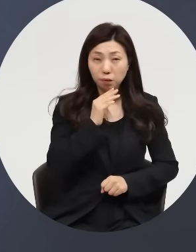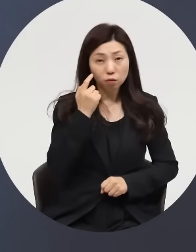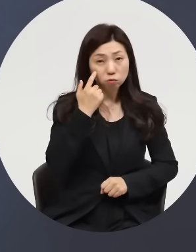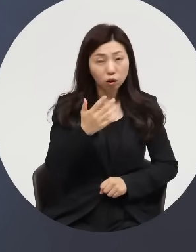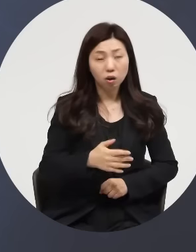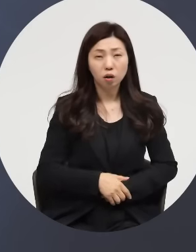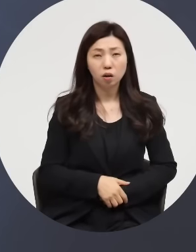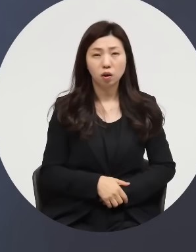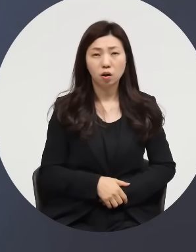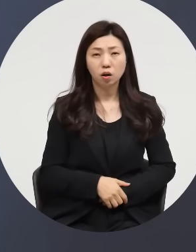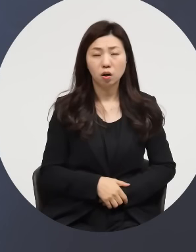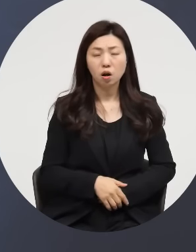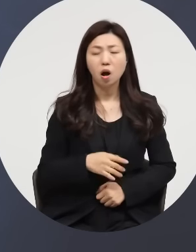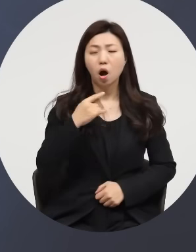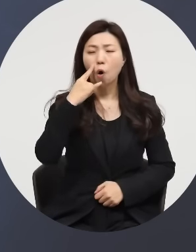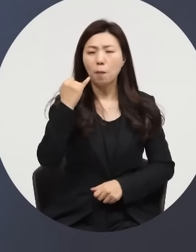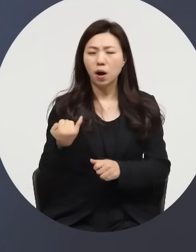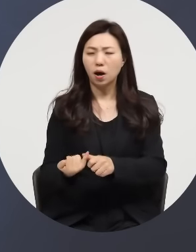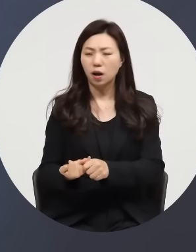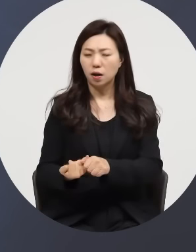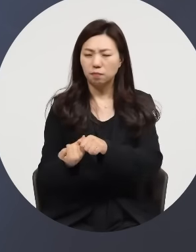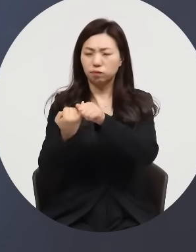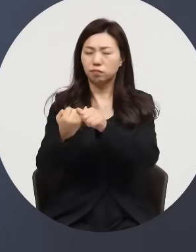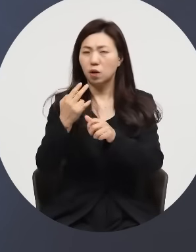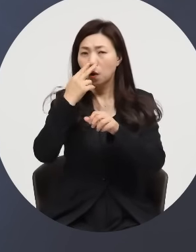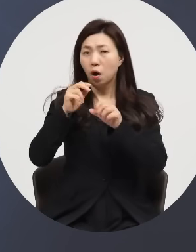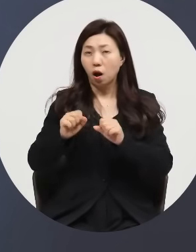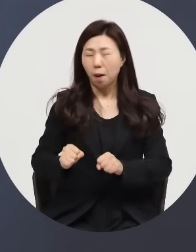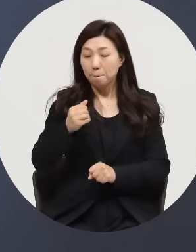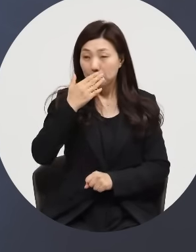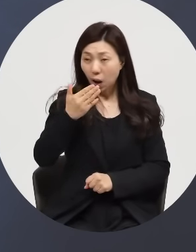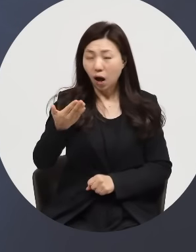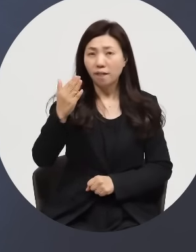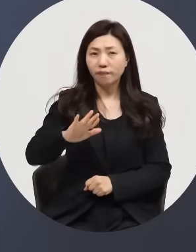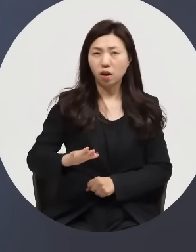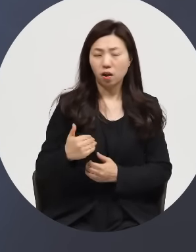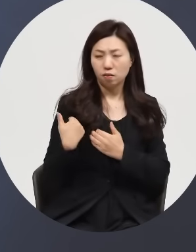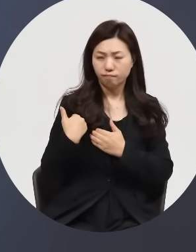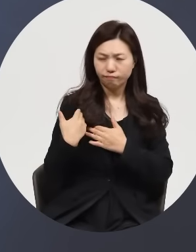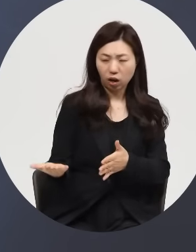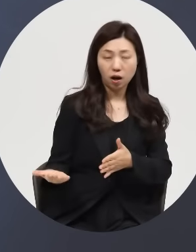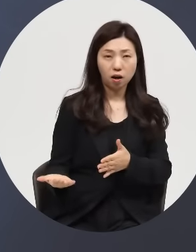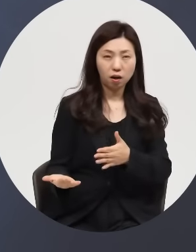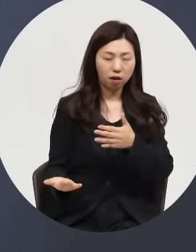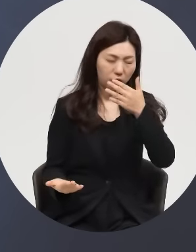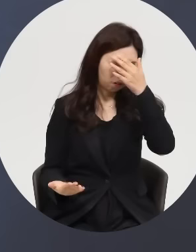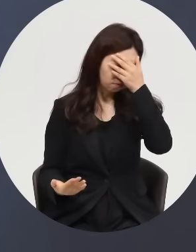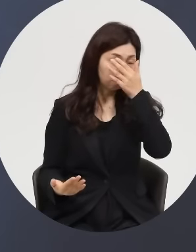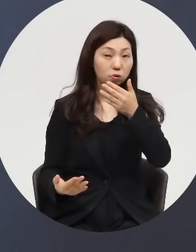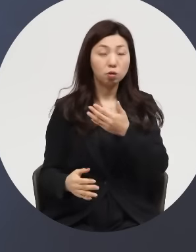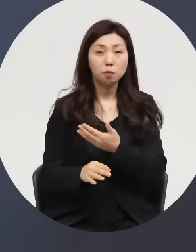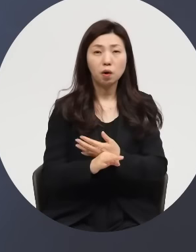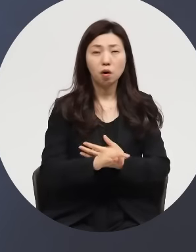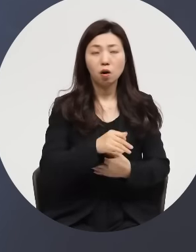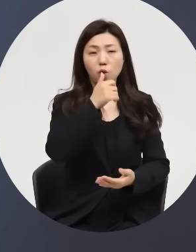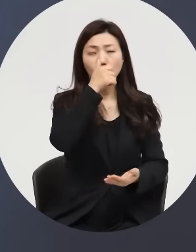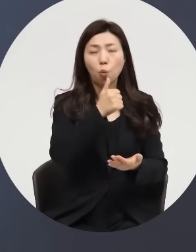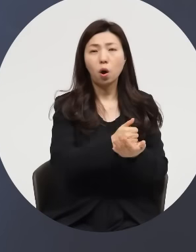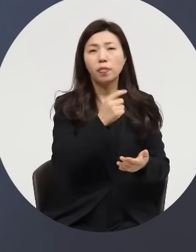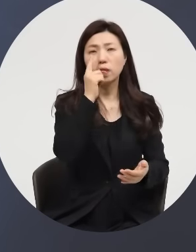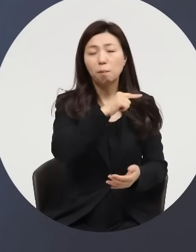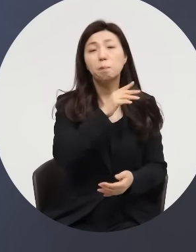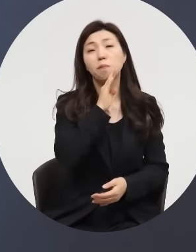살릴 수 있는데, 살릴 수 있는데 내가 버리고 왔다. 그러면 그건 나쁜 짓이다라고 할 수